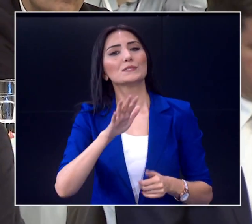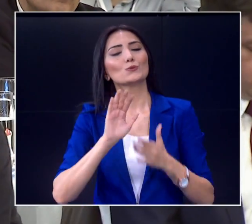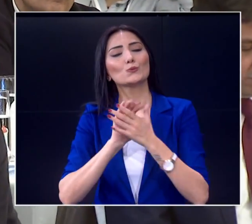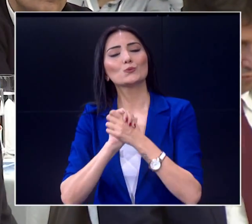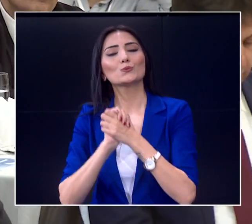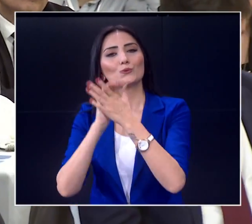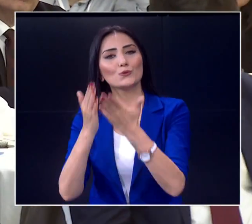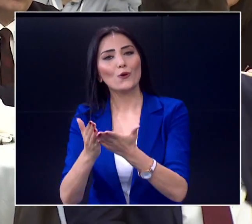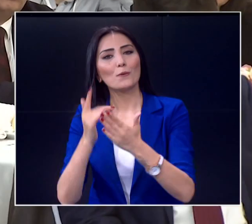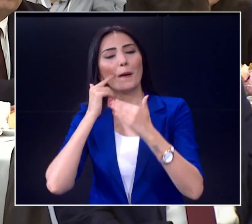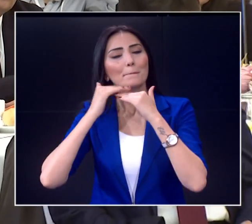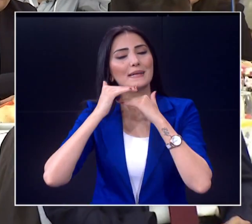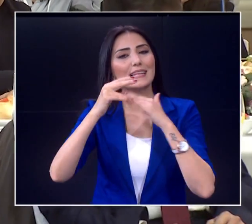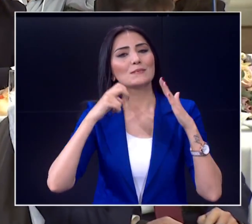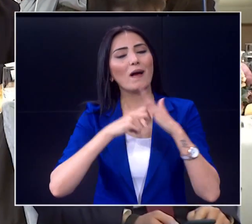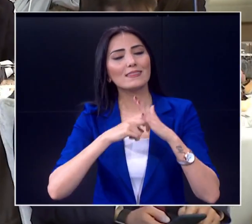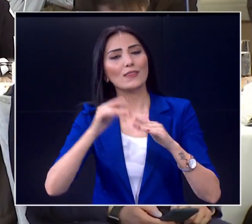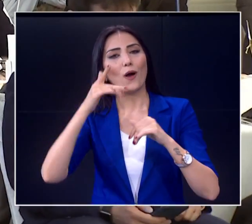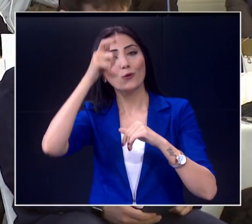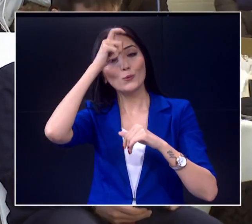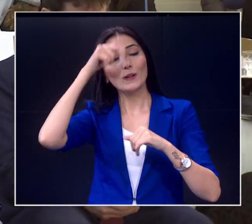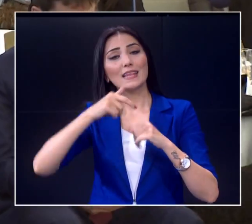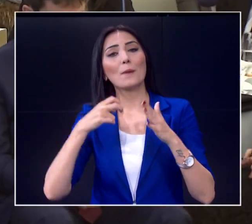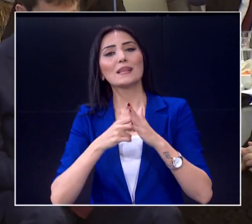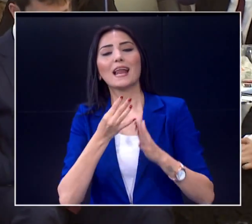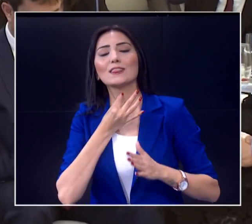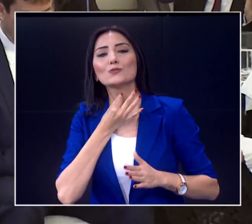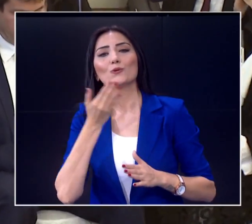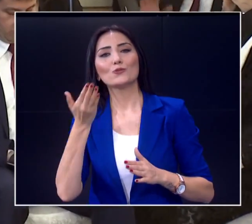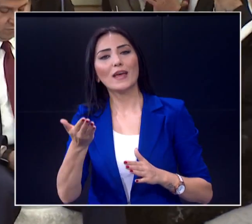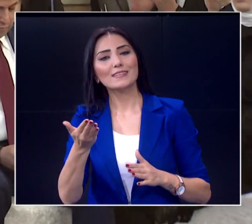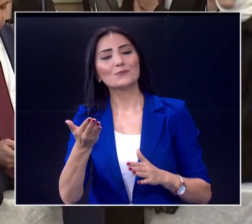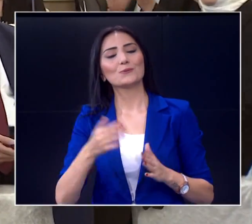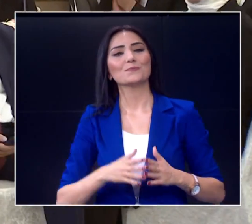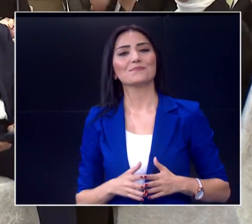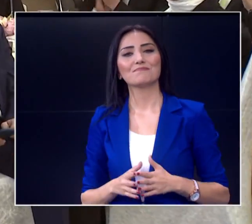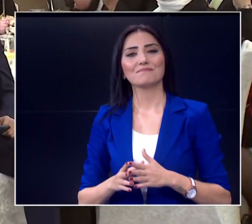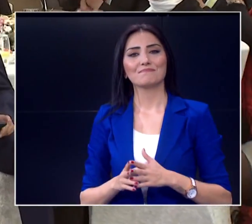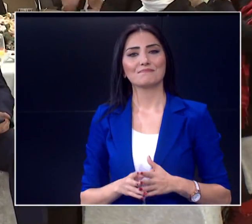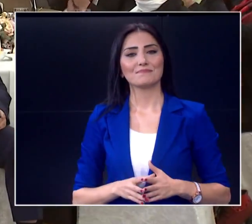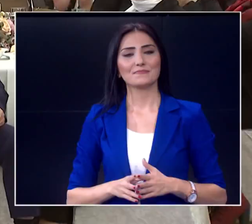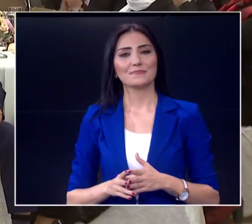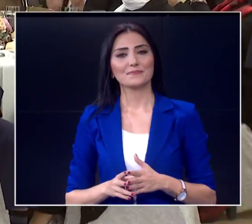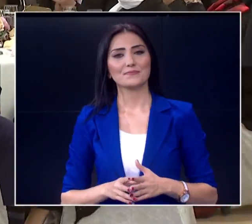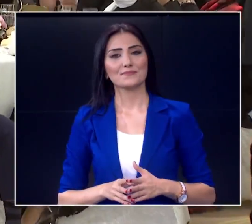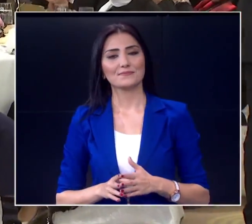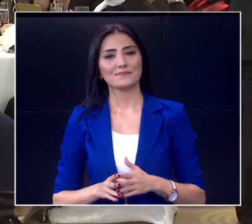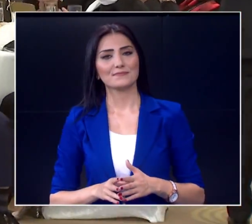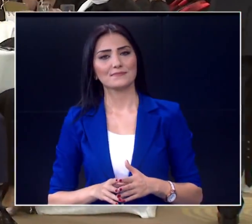kutluyorum. Milletim adına, ülkem adına teşekkür ediyorum, şükranlarımı sunuyorum.